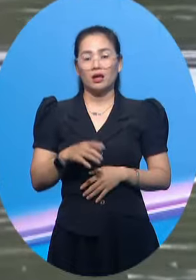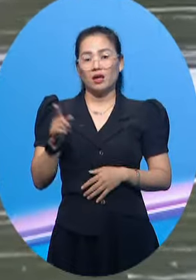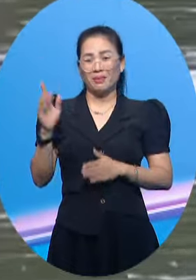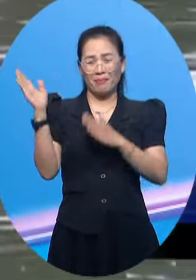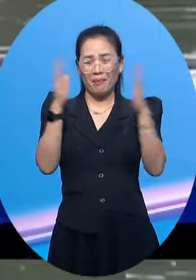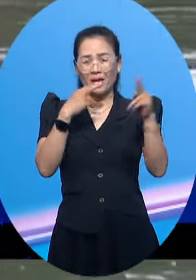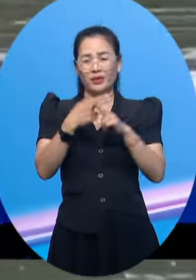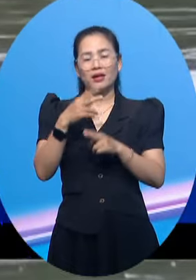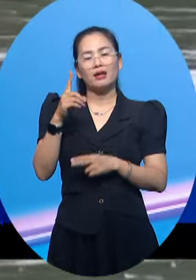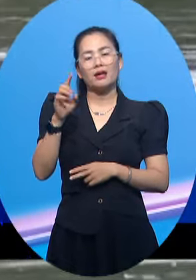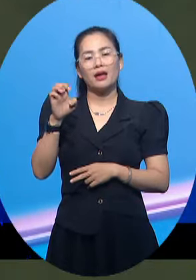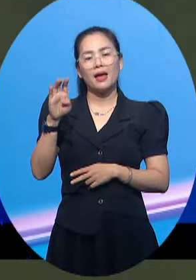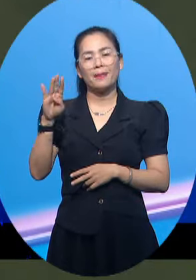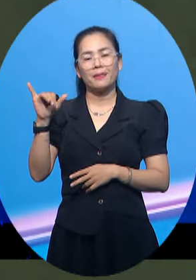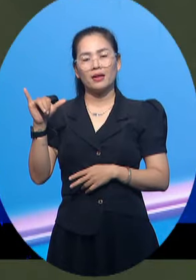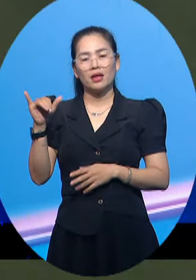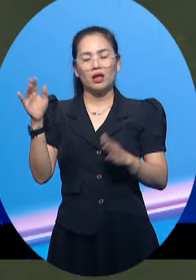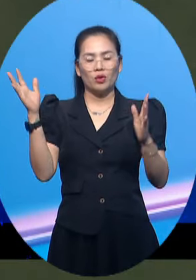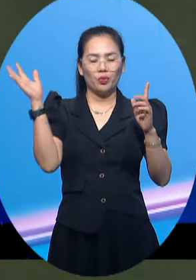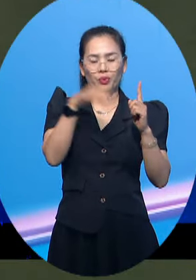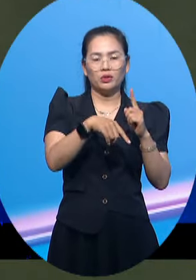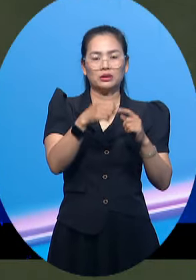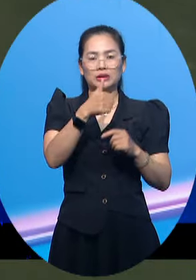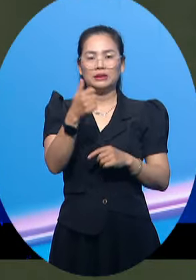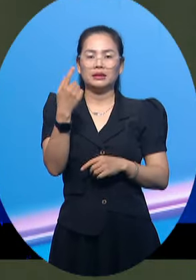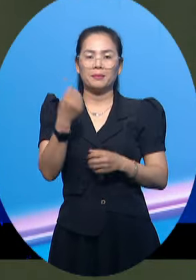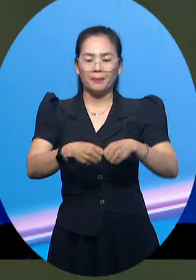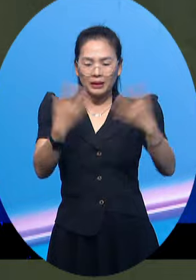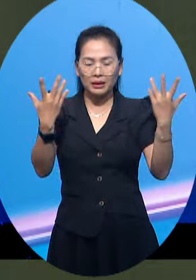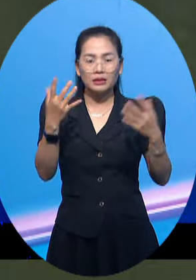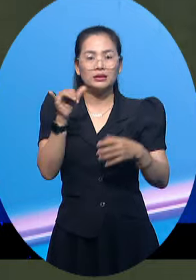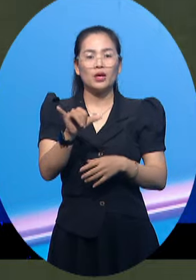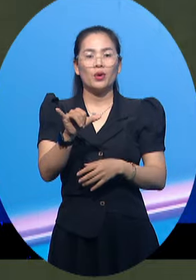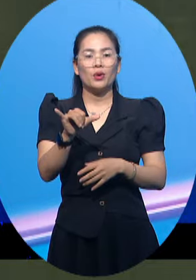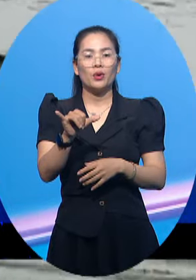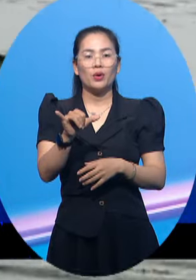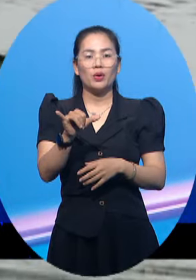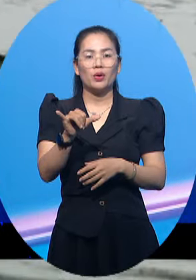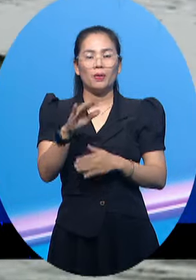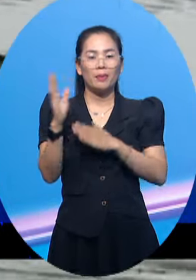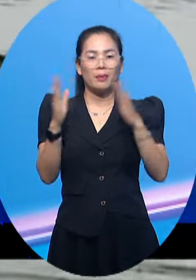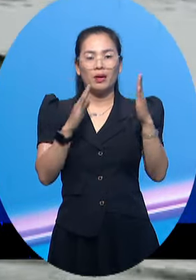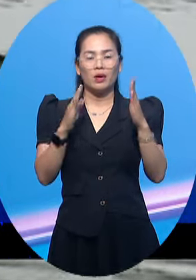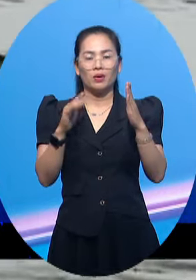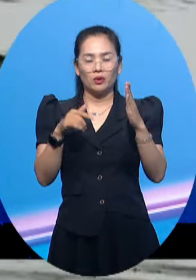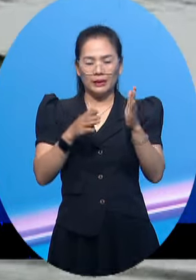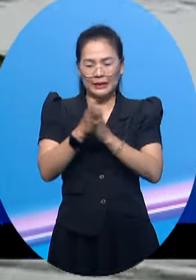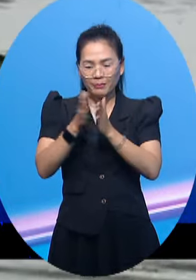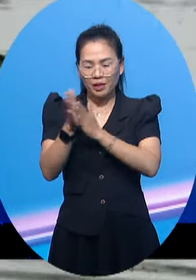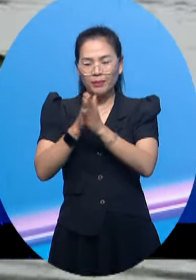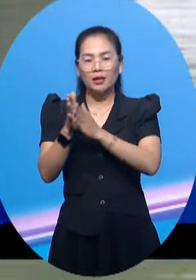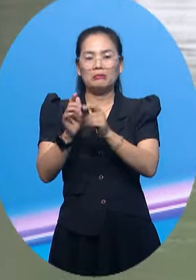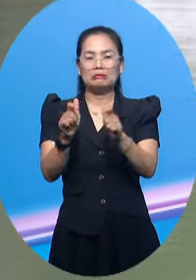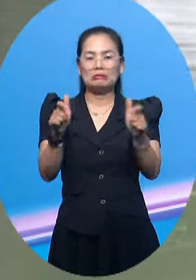Debbie đã làm ngập miền Bắc Florida và làm thiệt mạng ít nhất 6 người giữa lúc cơn bão đang suy yếu này di chuyển về phía các tiểu bang Georgia,